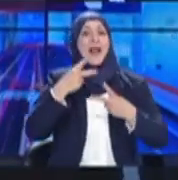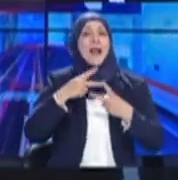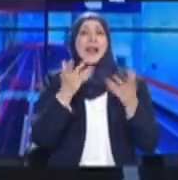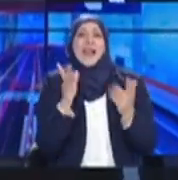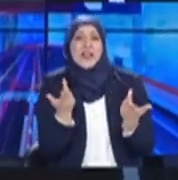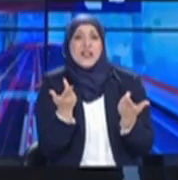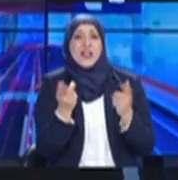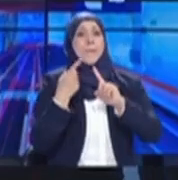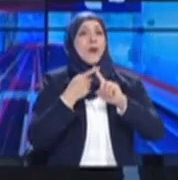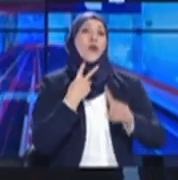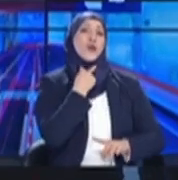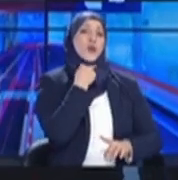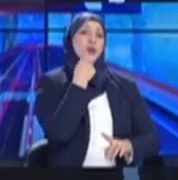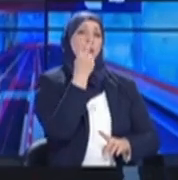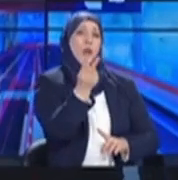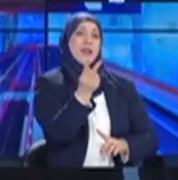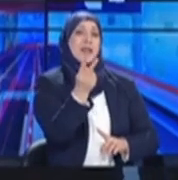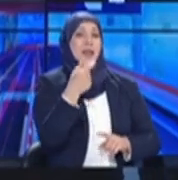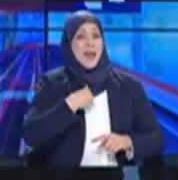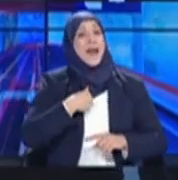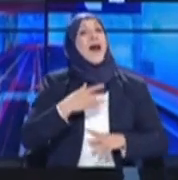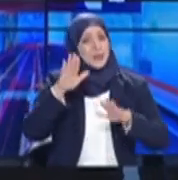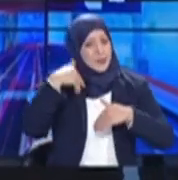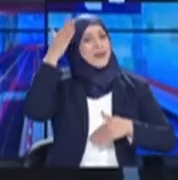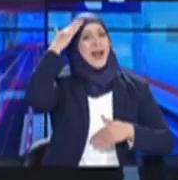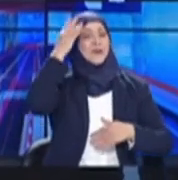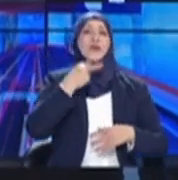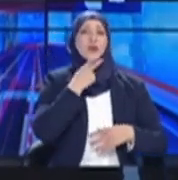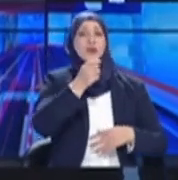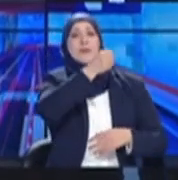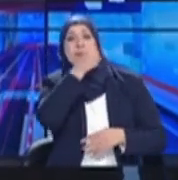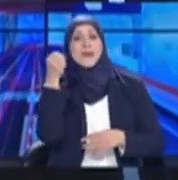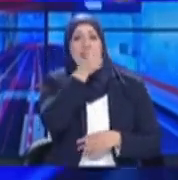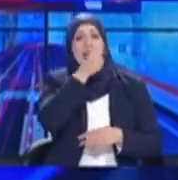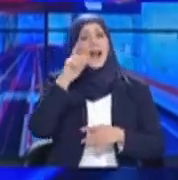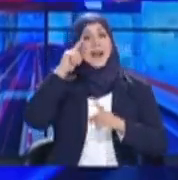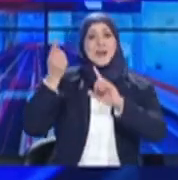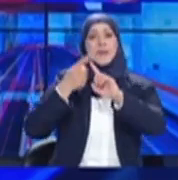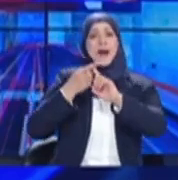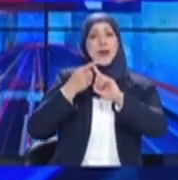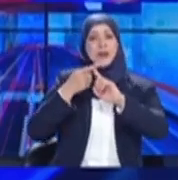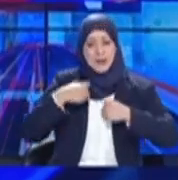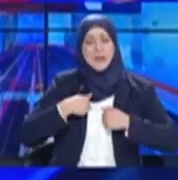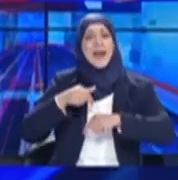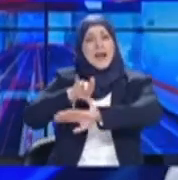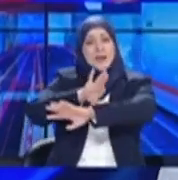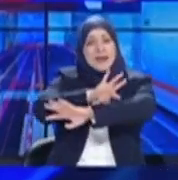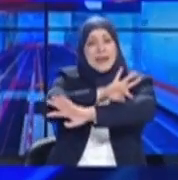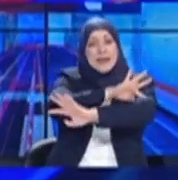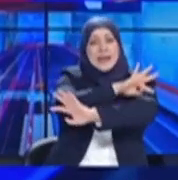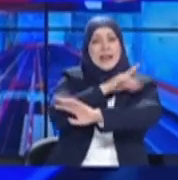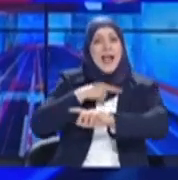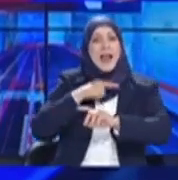هو الذي املكه وفي نفس الوقت اشعر اني تجاوزت الحيز المكاني